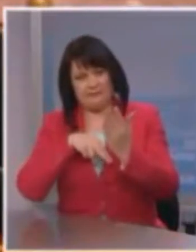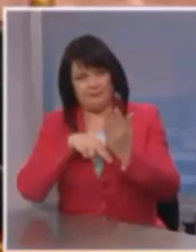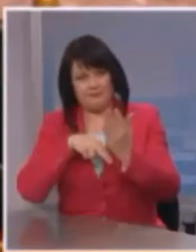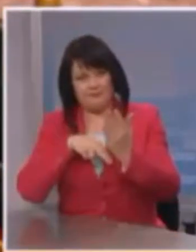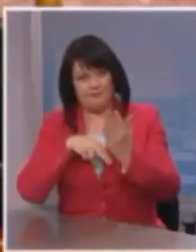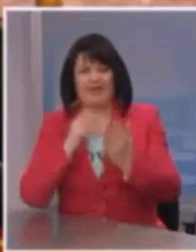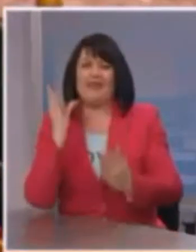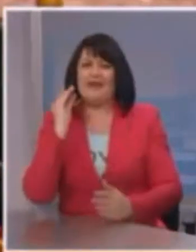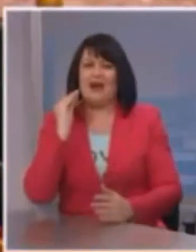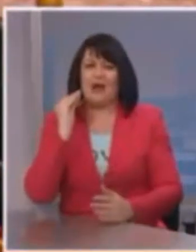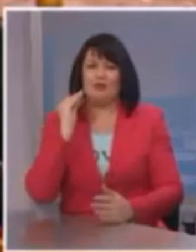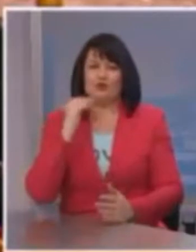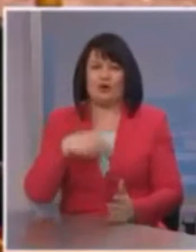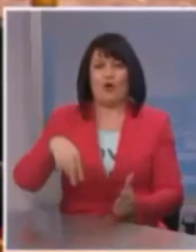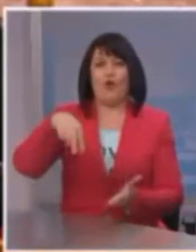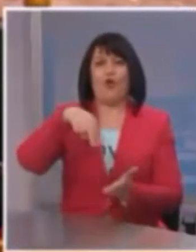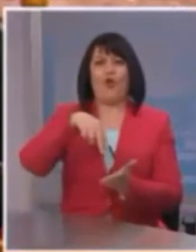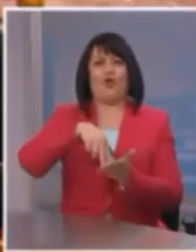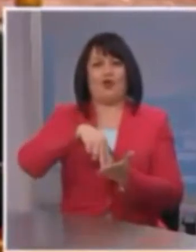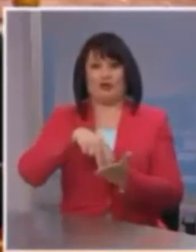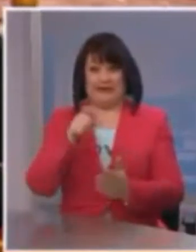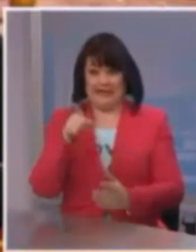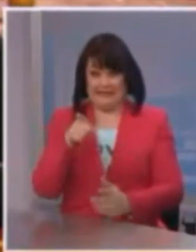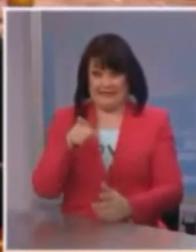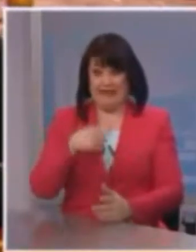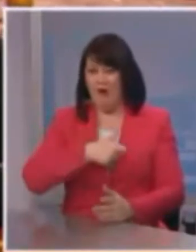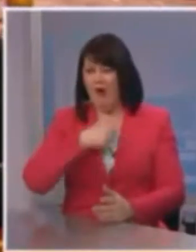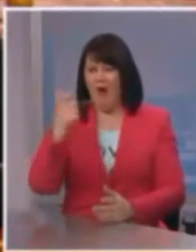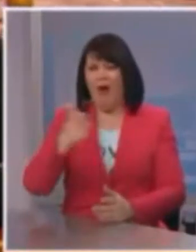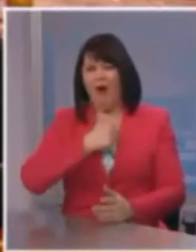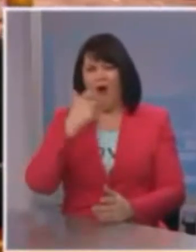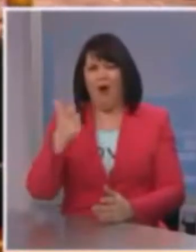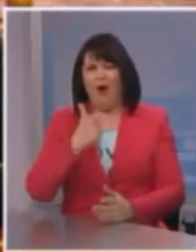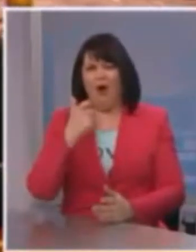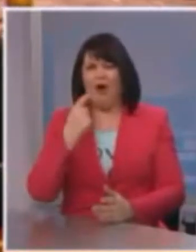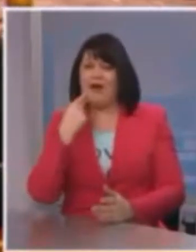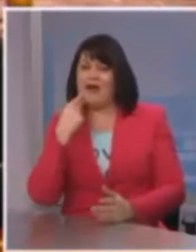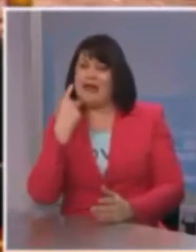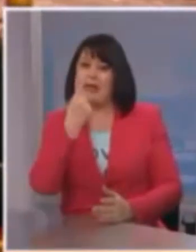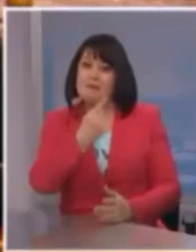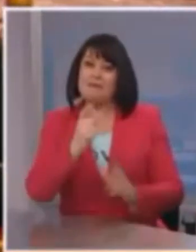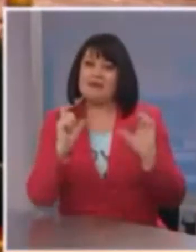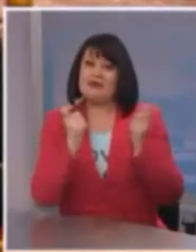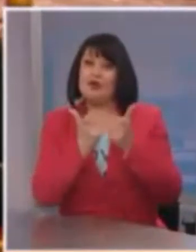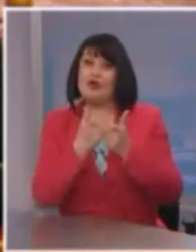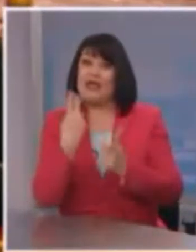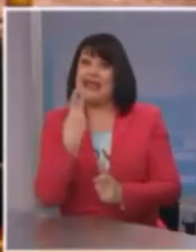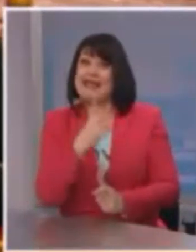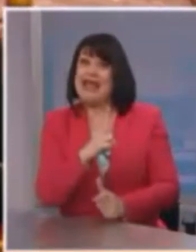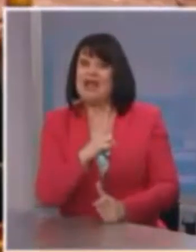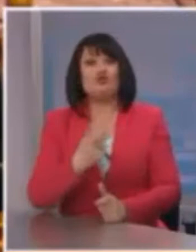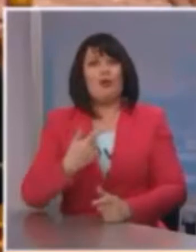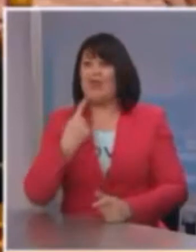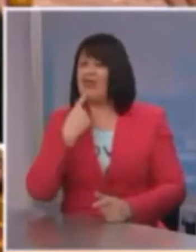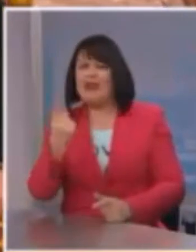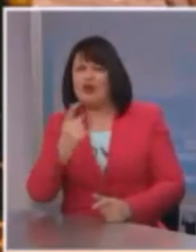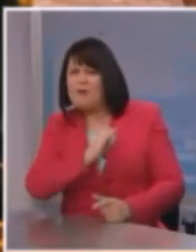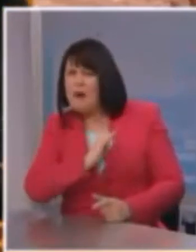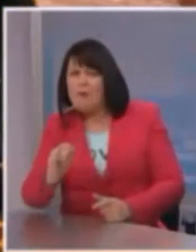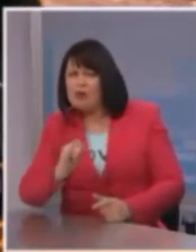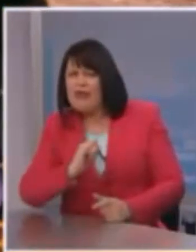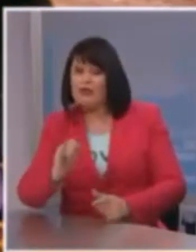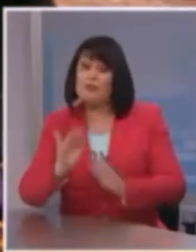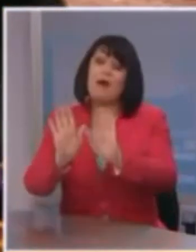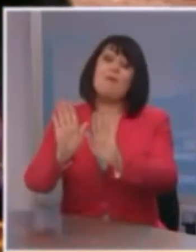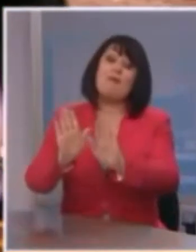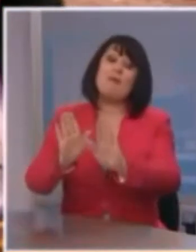όταν ήσασταν όρθιος και κραυγάζατε, είπατε να πείτε στην οικογένειά σας να προσέχει. Λοιπόν, πρώτα απ' όλα θέλω